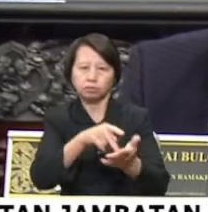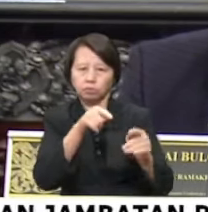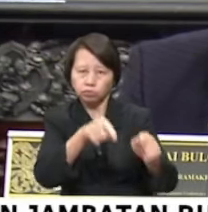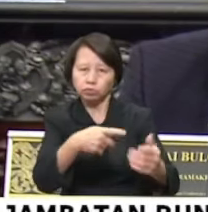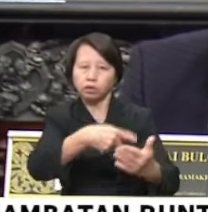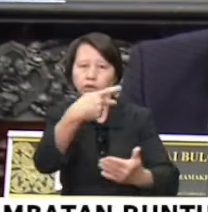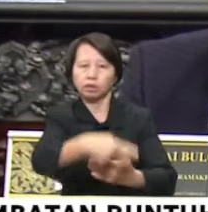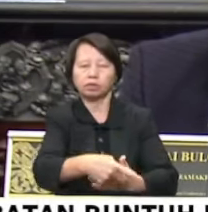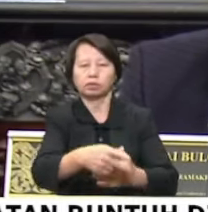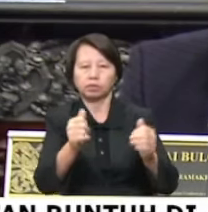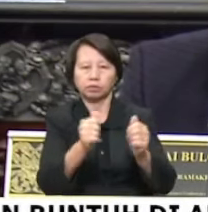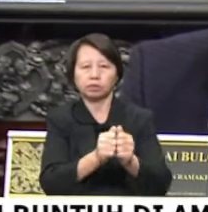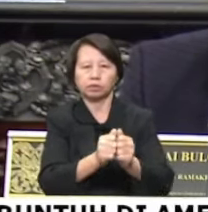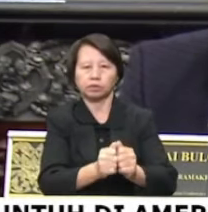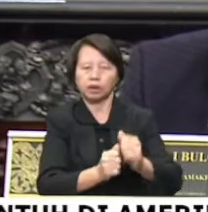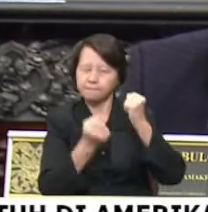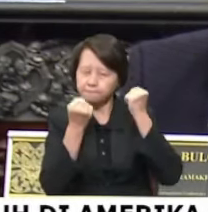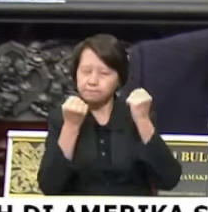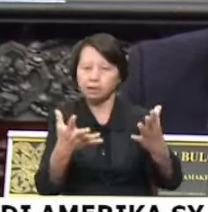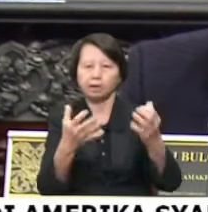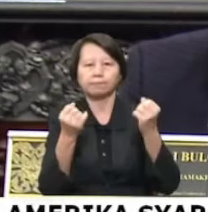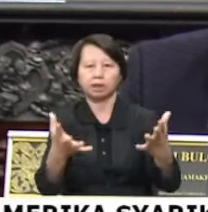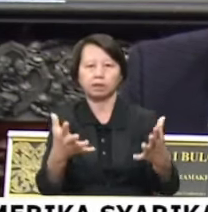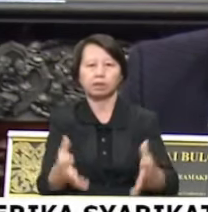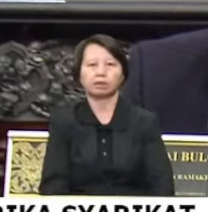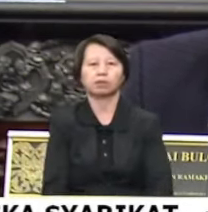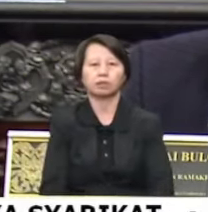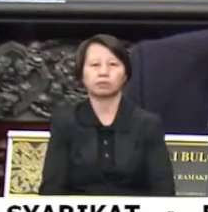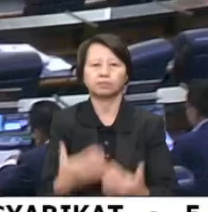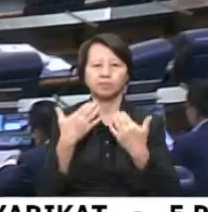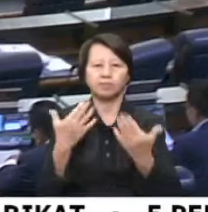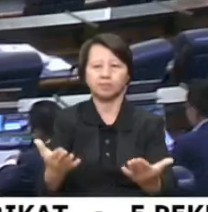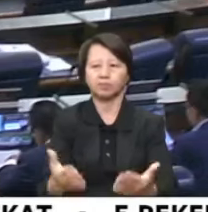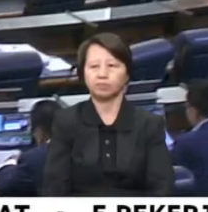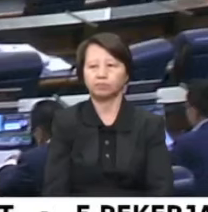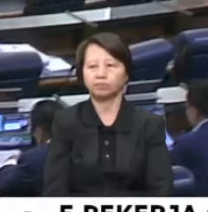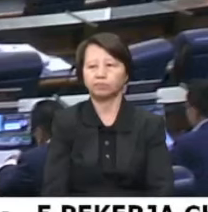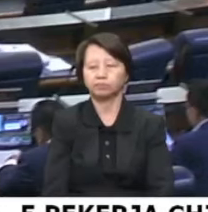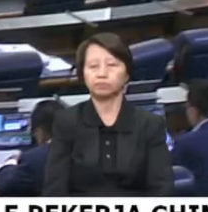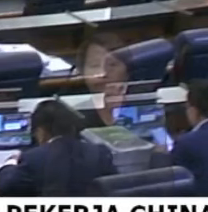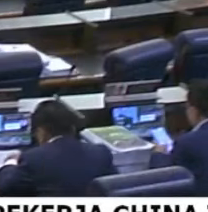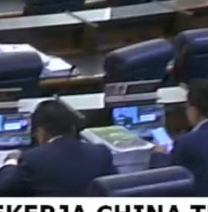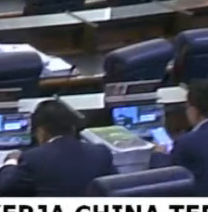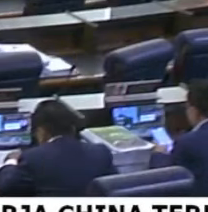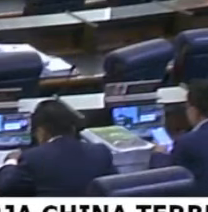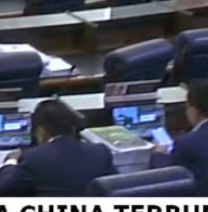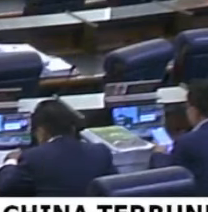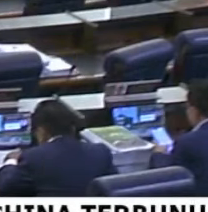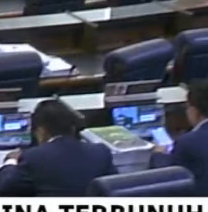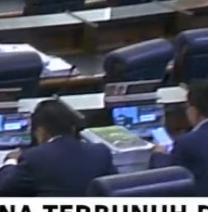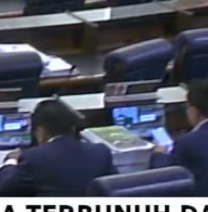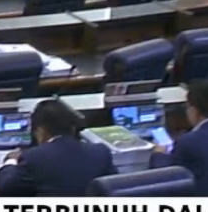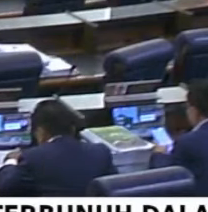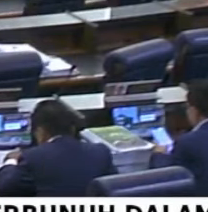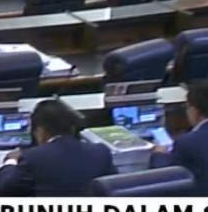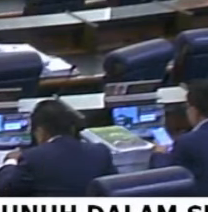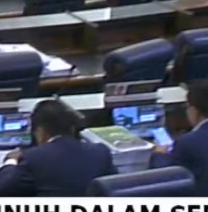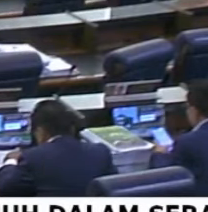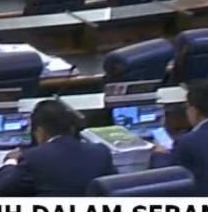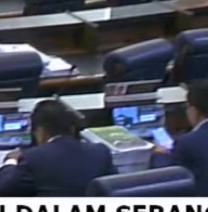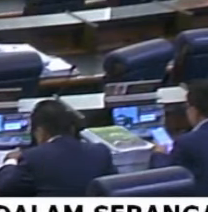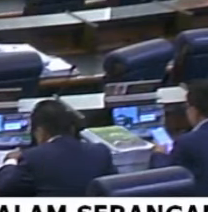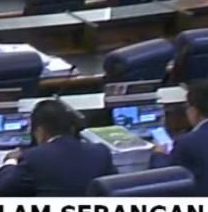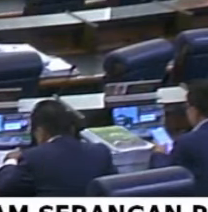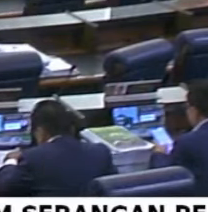dengan semaksimanya. Terima kasih. Terima kasih. Dato' Azman bin Nasruddin, Padan Serai. Terima kasih Yang